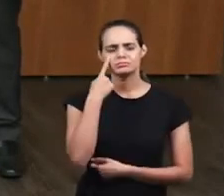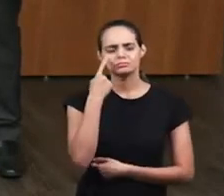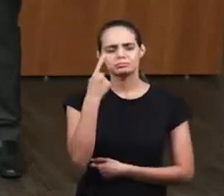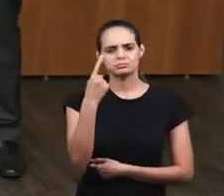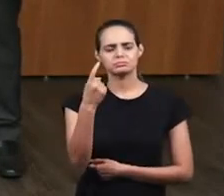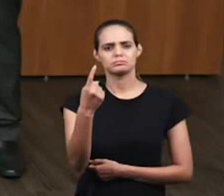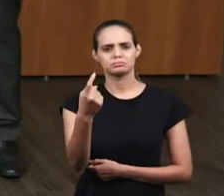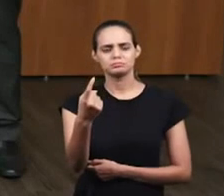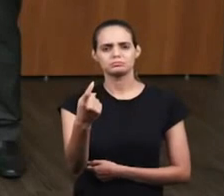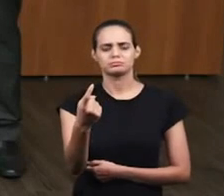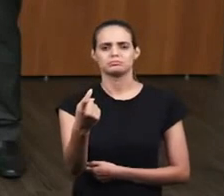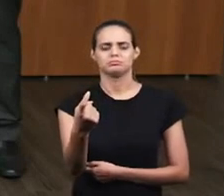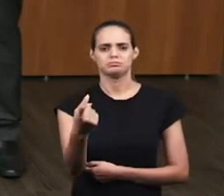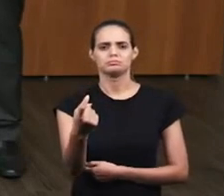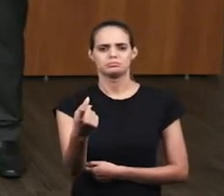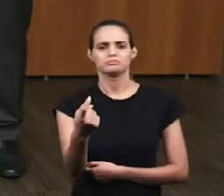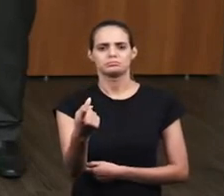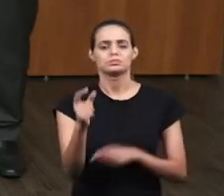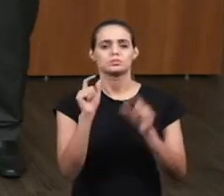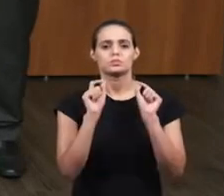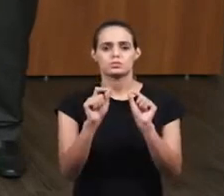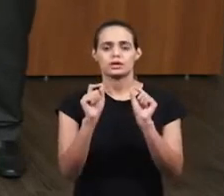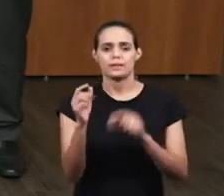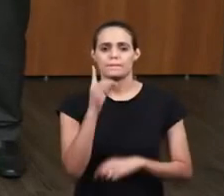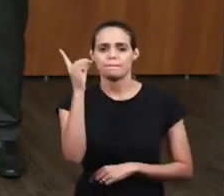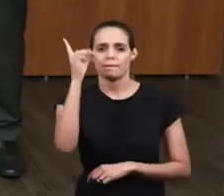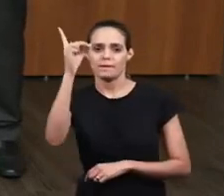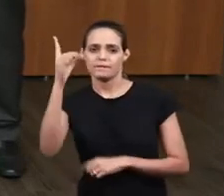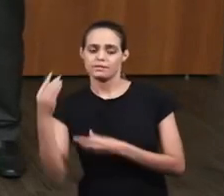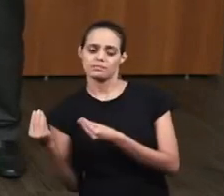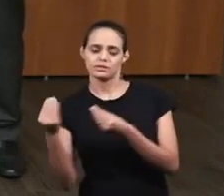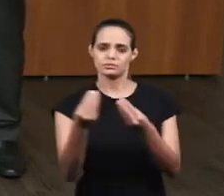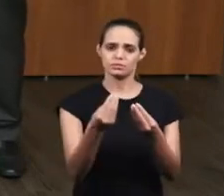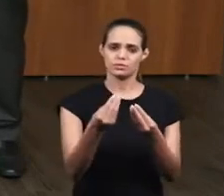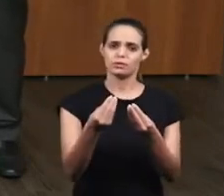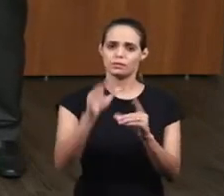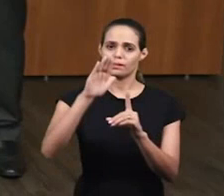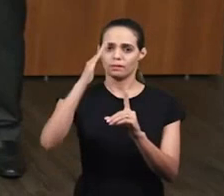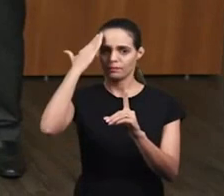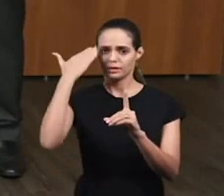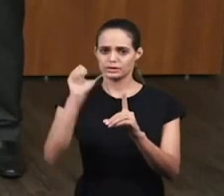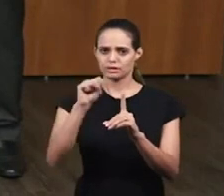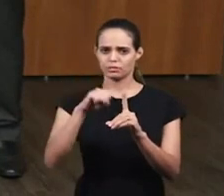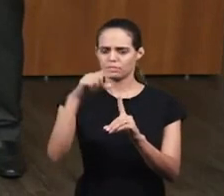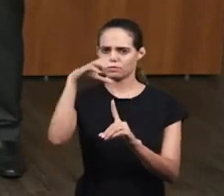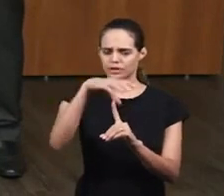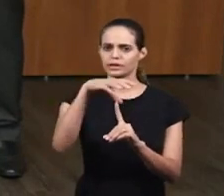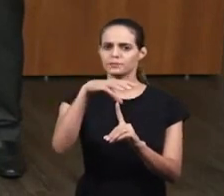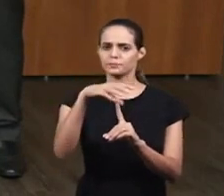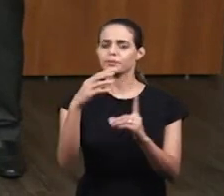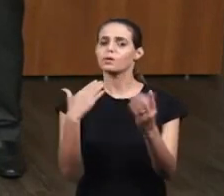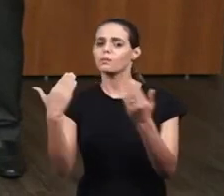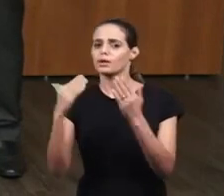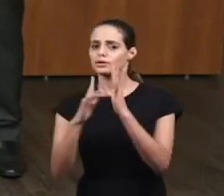Interessant, diese Übergabe der Regierung. Und bemerke, dass